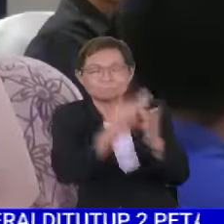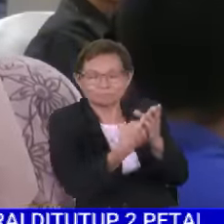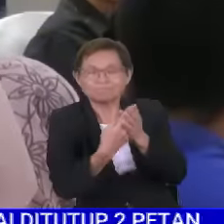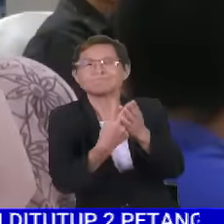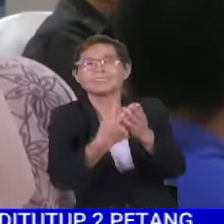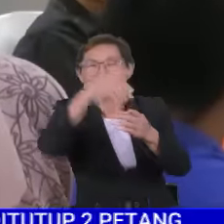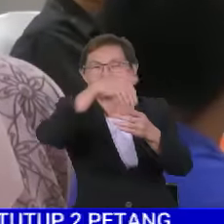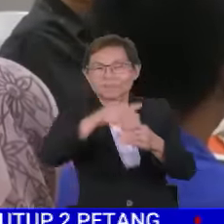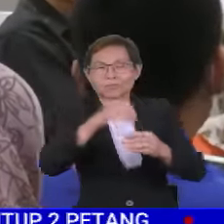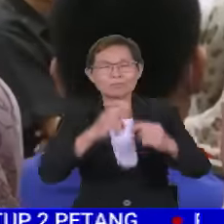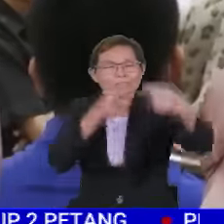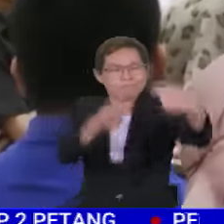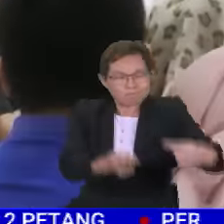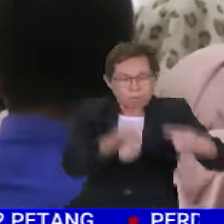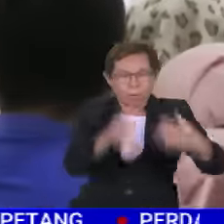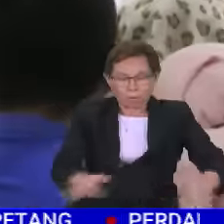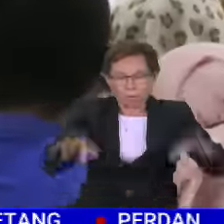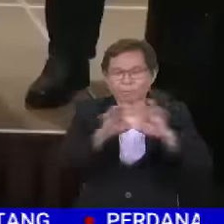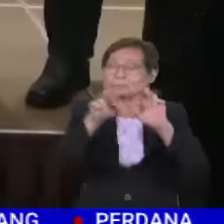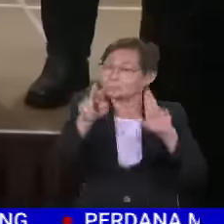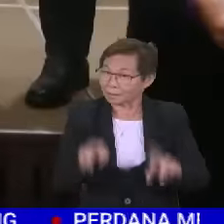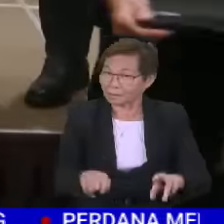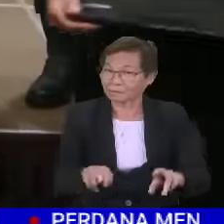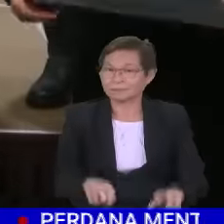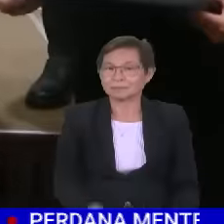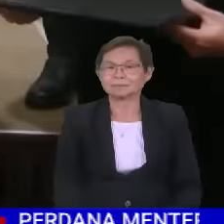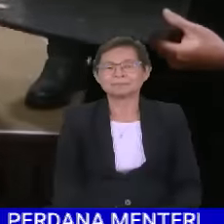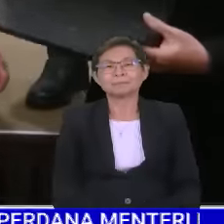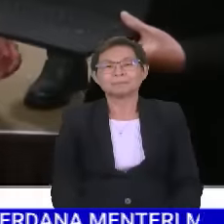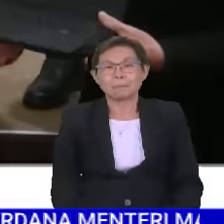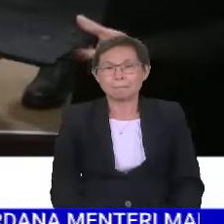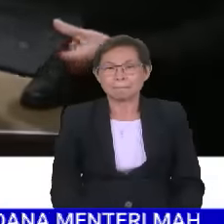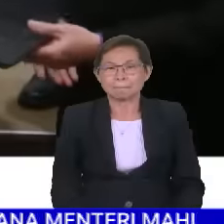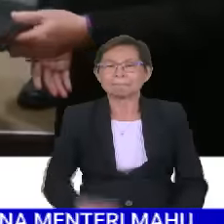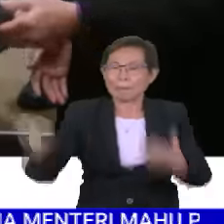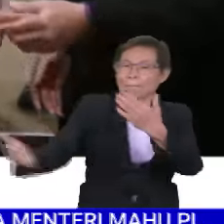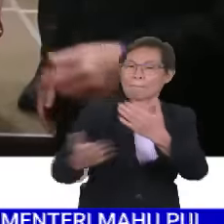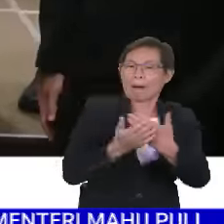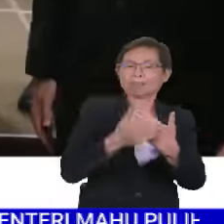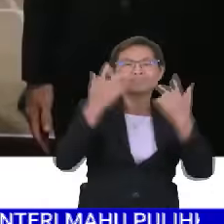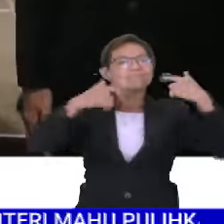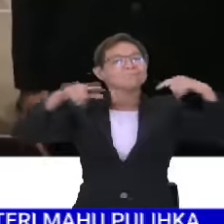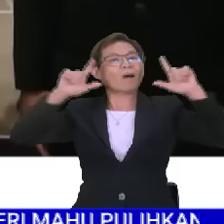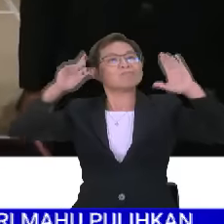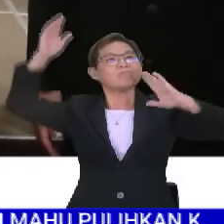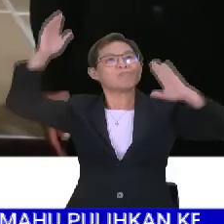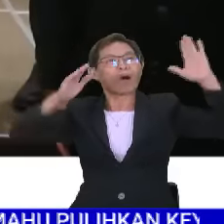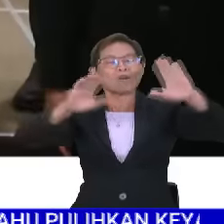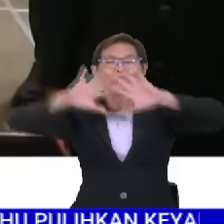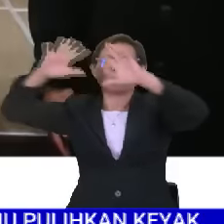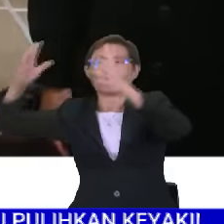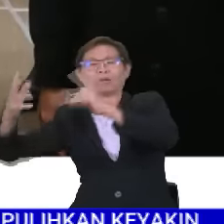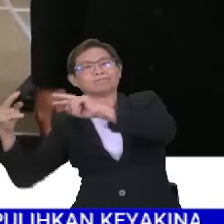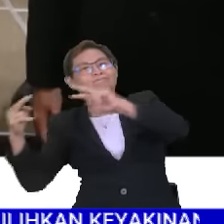perpaduan dalam memperjuangkan kepentingan rakyat. Pada masa sama, mengembalikan kegemilangan Malaysia di mata